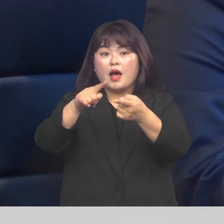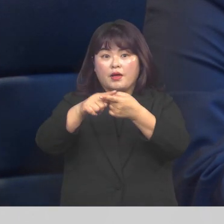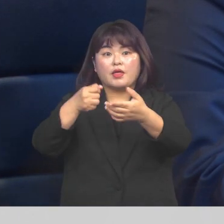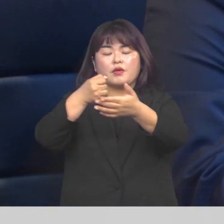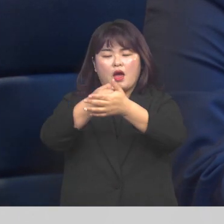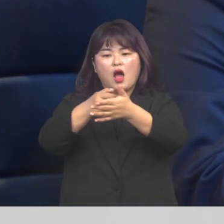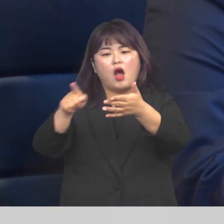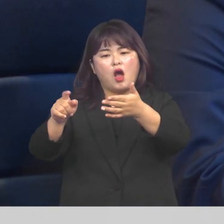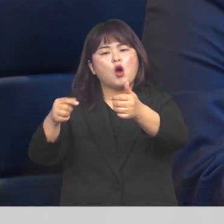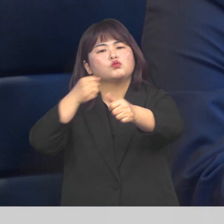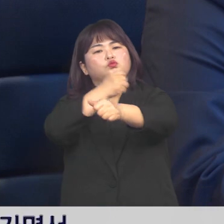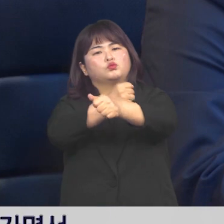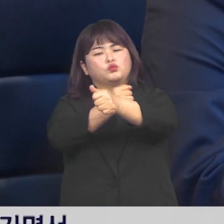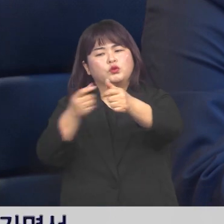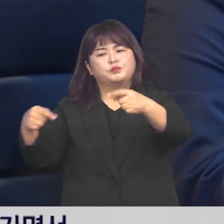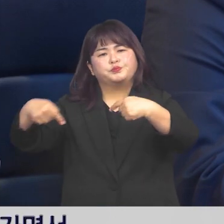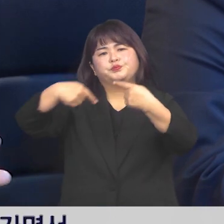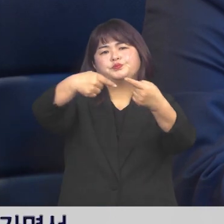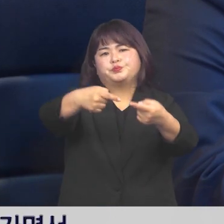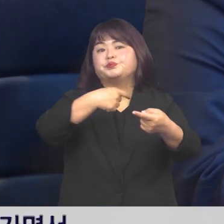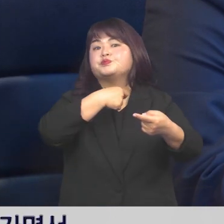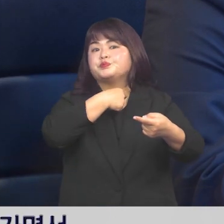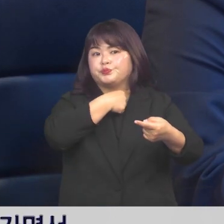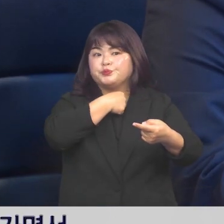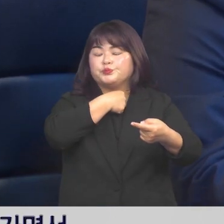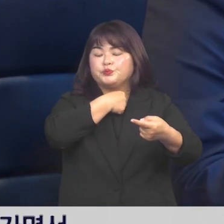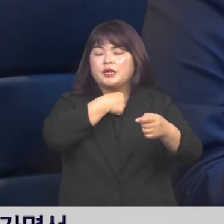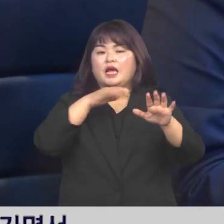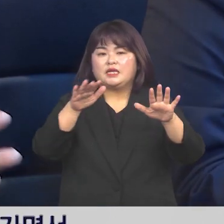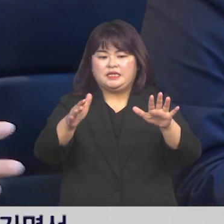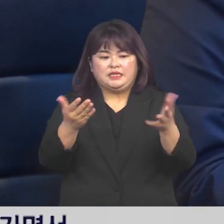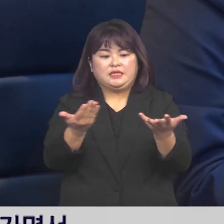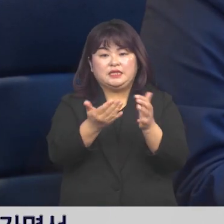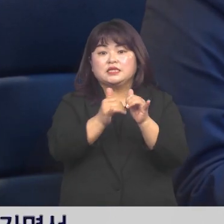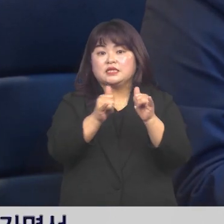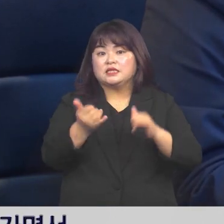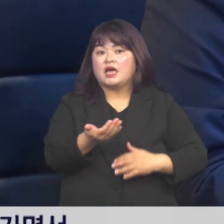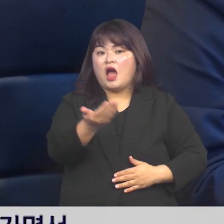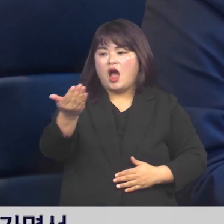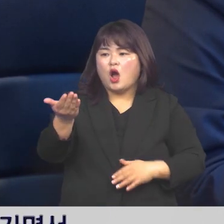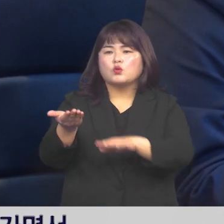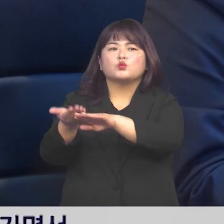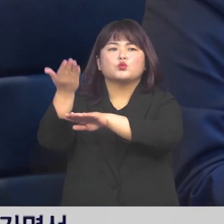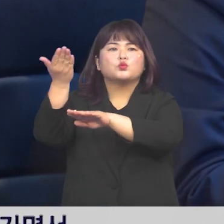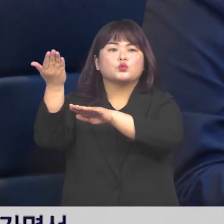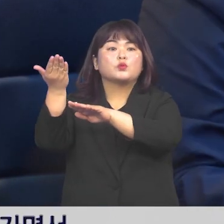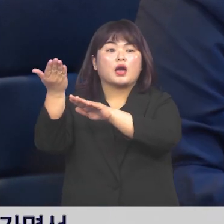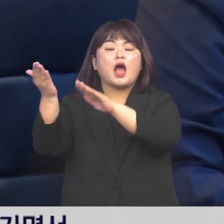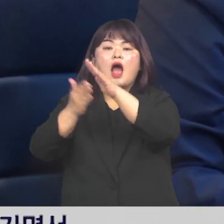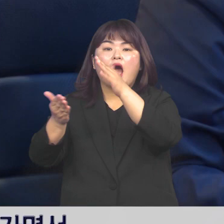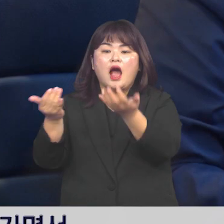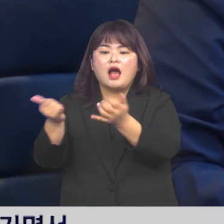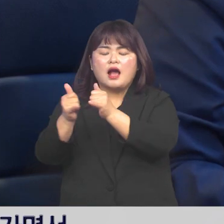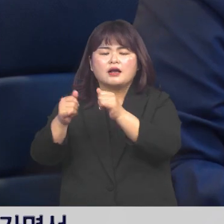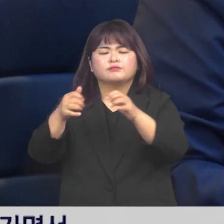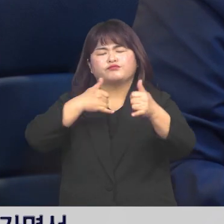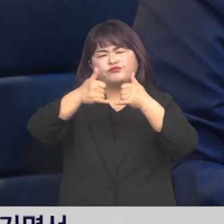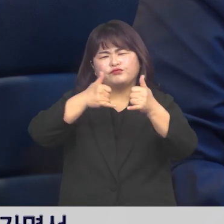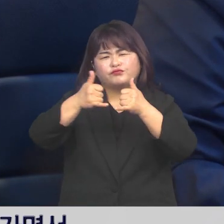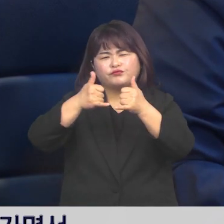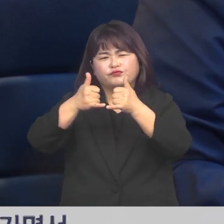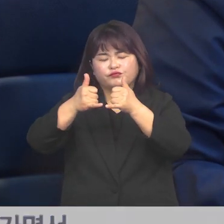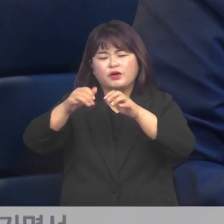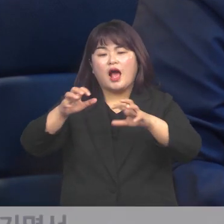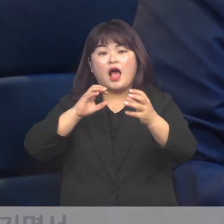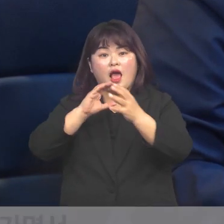기여를 하고 싶은 생각이 있었고, 그래서 이제 우리 직원들, 그다음에 우리 감독님들 계속해서 접촉해 가면서 많은